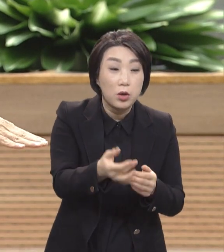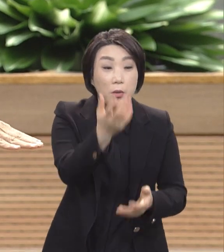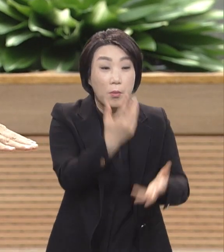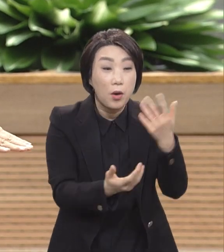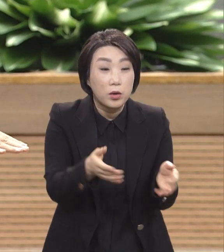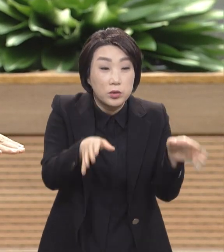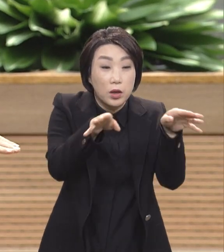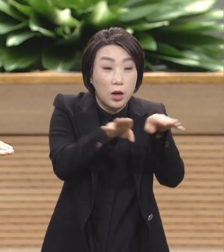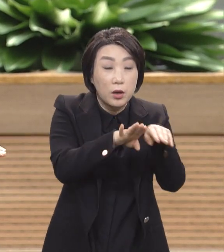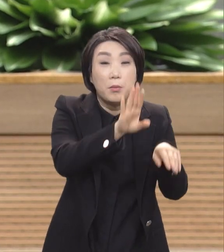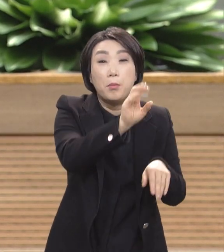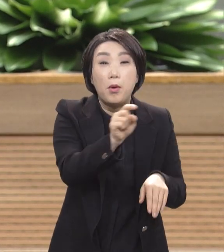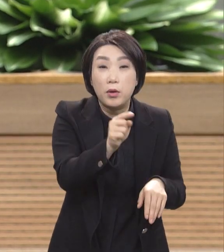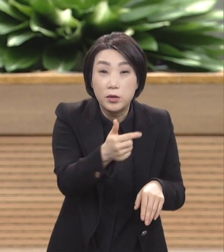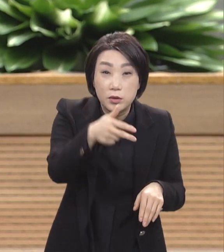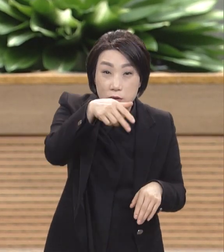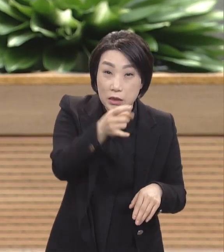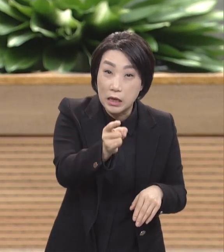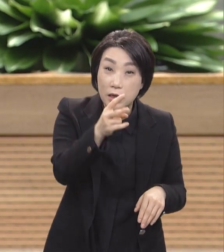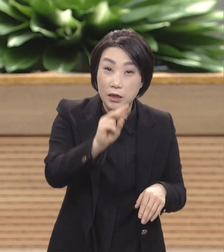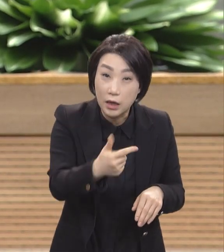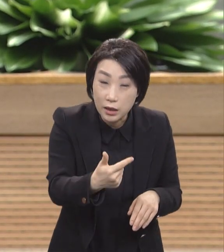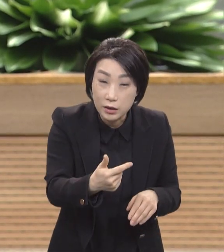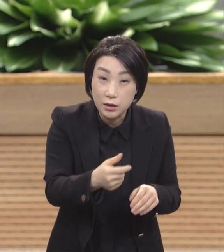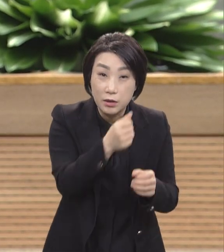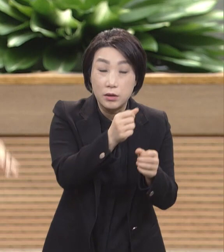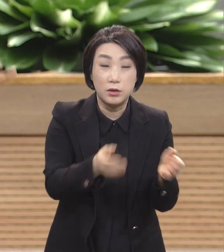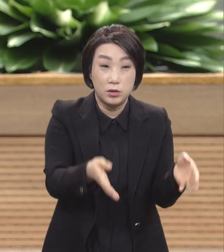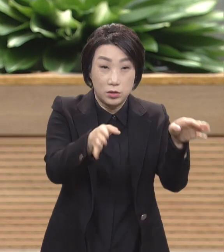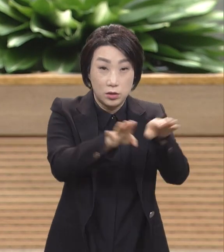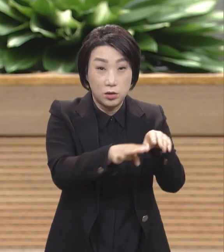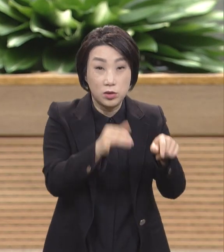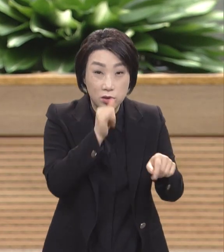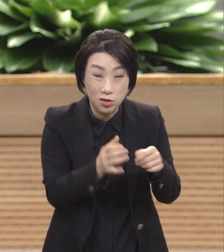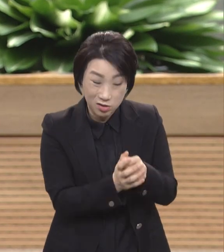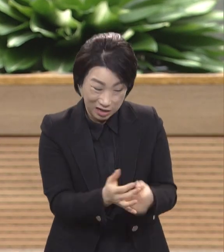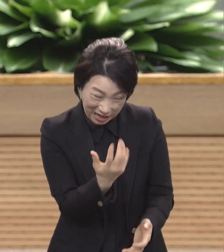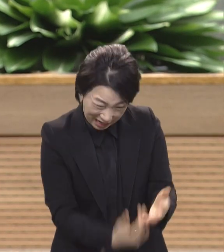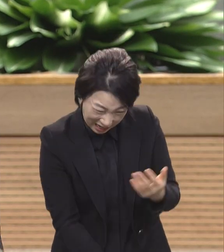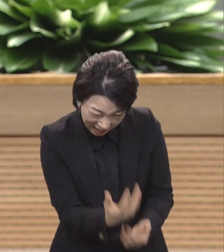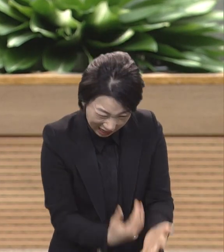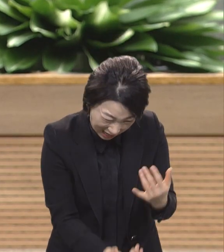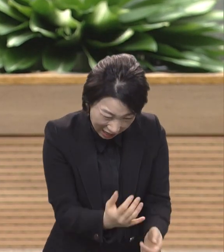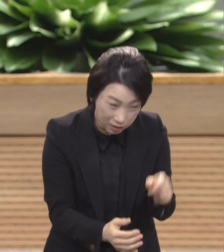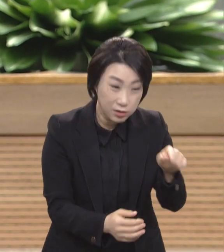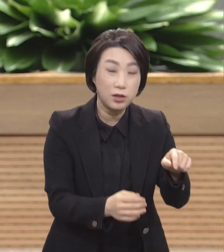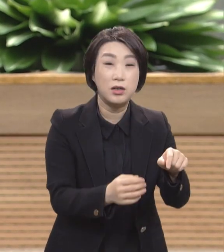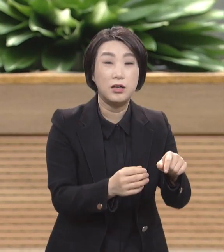불이 아무리 뜨겁게 때도 녹지 않는